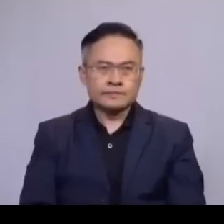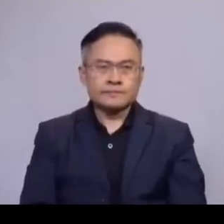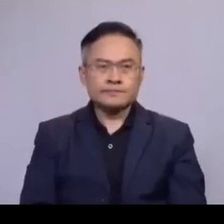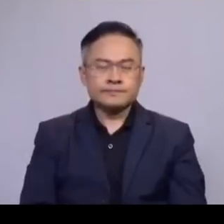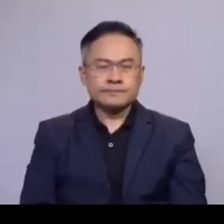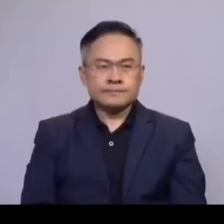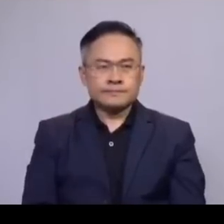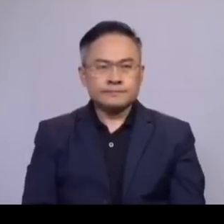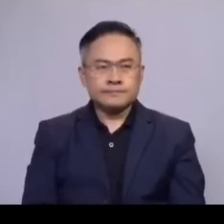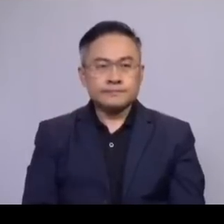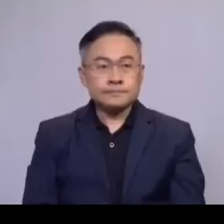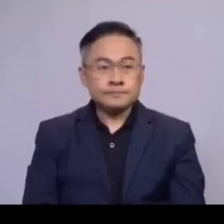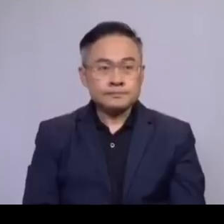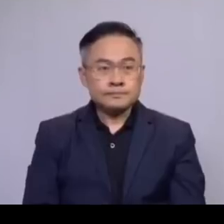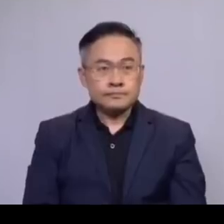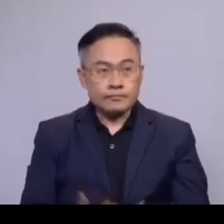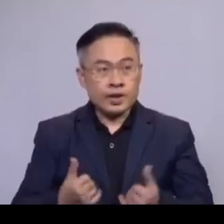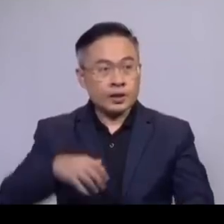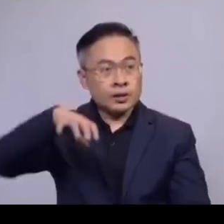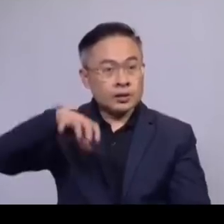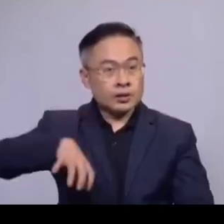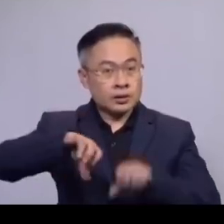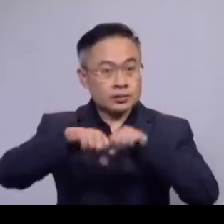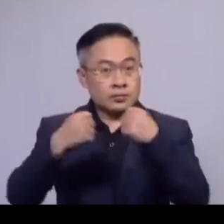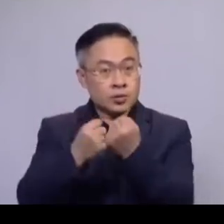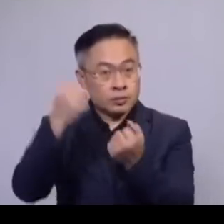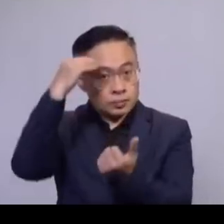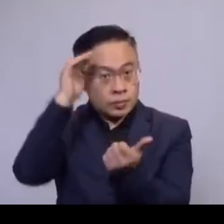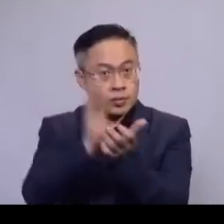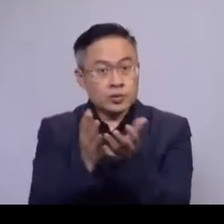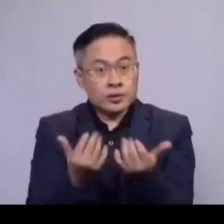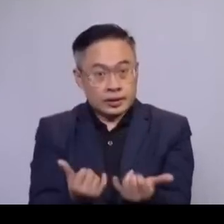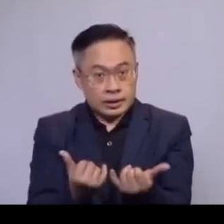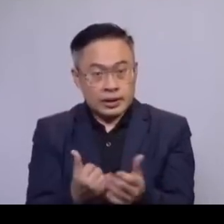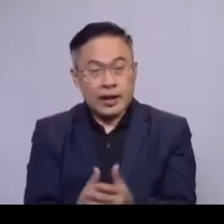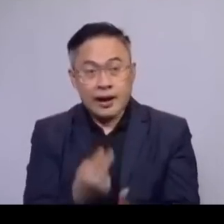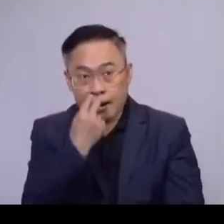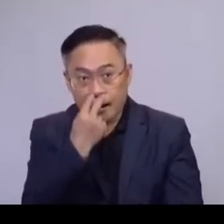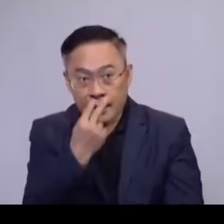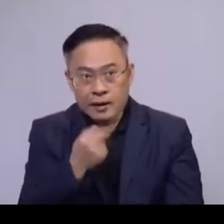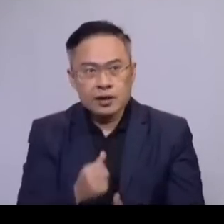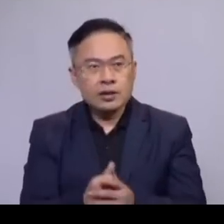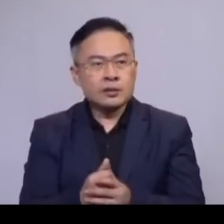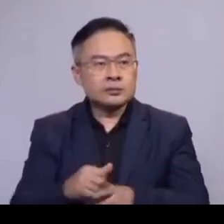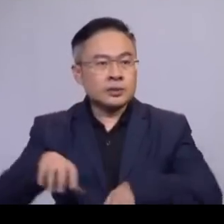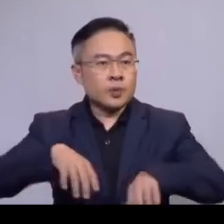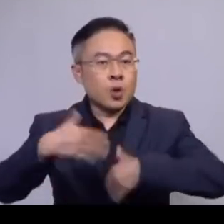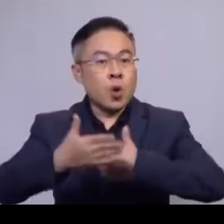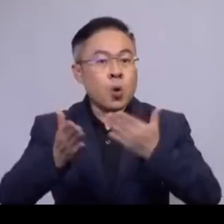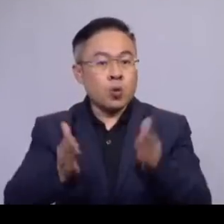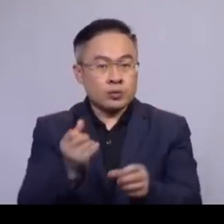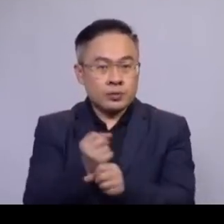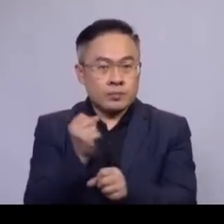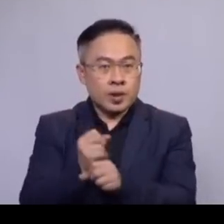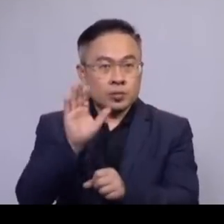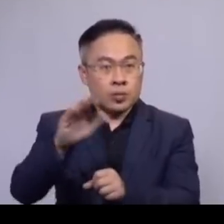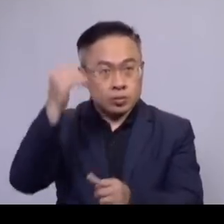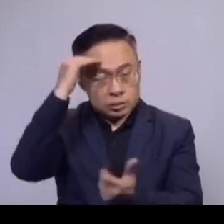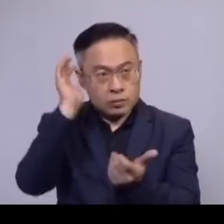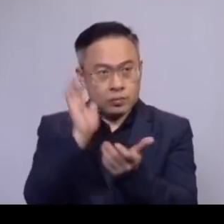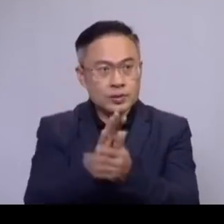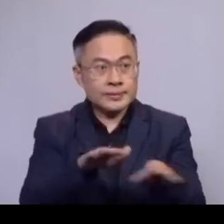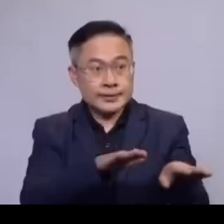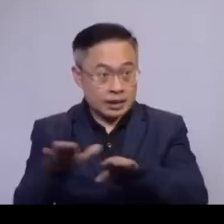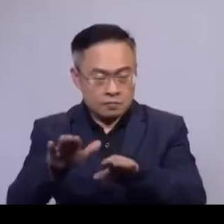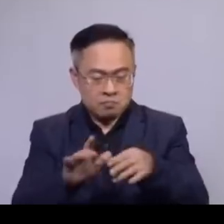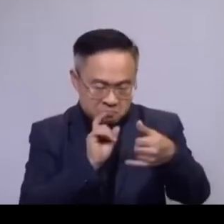คุณผู้ชมครับที่สโมสรตำรวจแห่งนี้เนี่ยนะฮะด้านหลังของผมเนี่ยนะฮะก็ถูกปรับเป็นห้องของพนักงานสอบสวนนะครับตอนนี้มีการระ